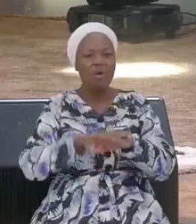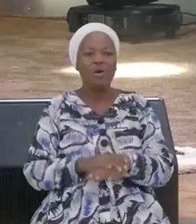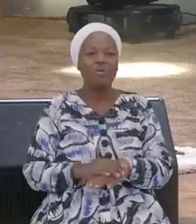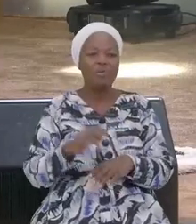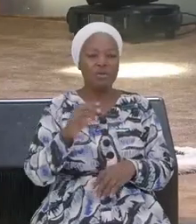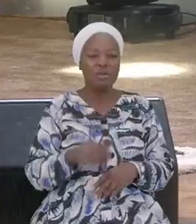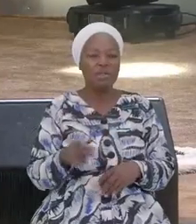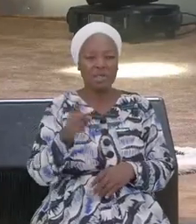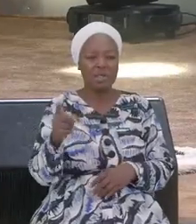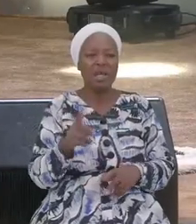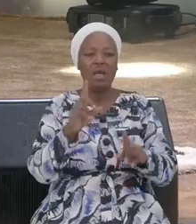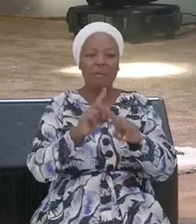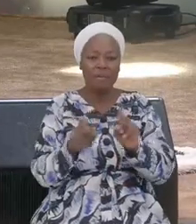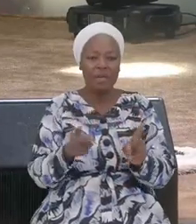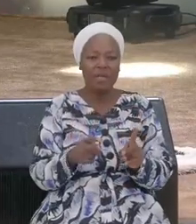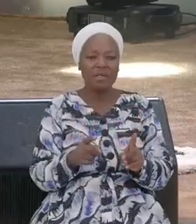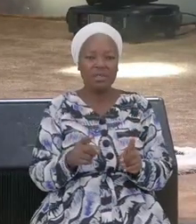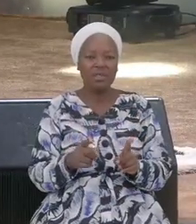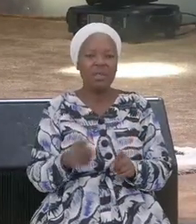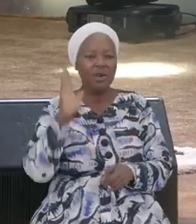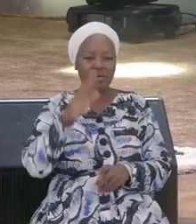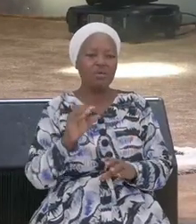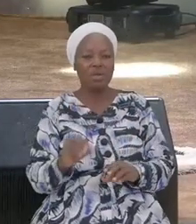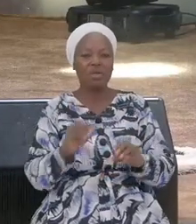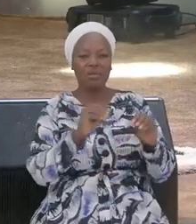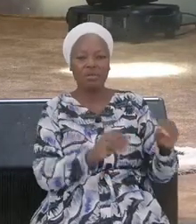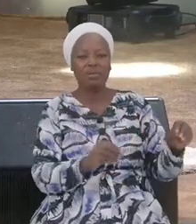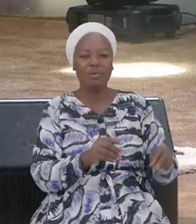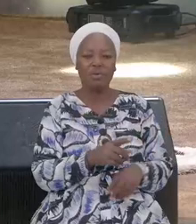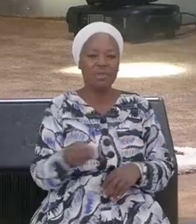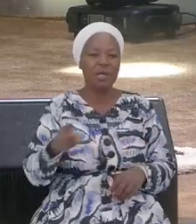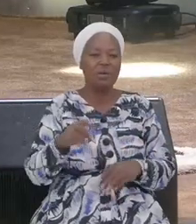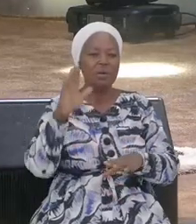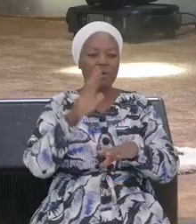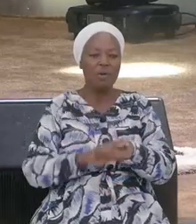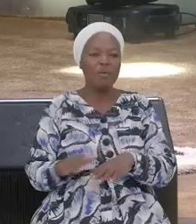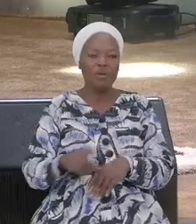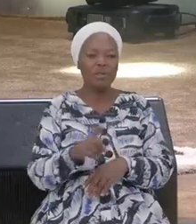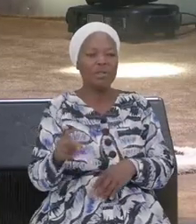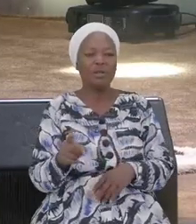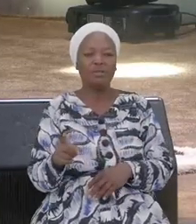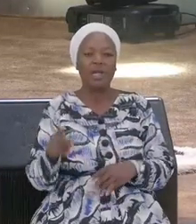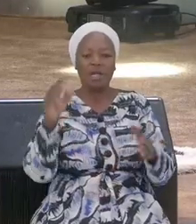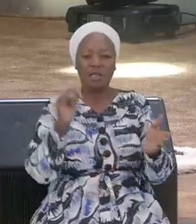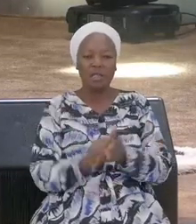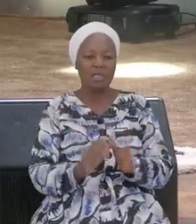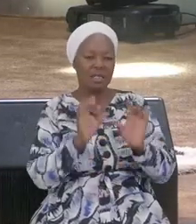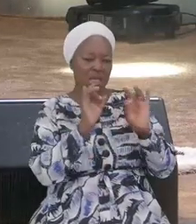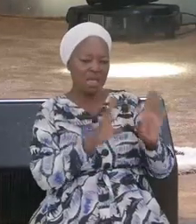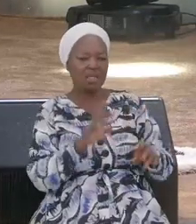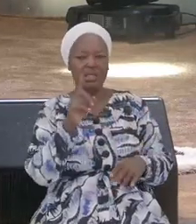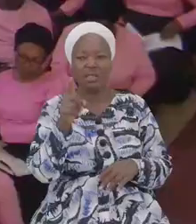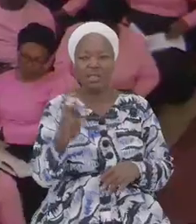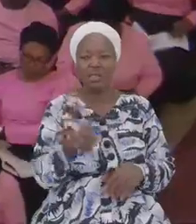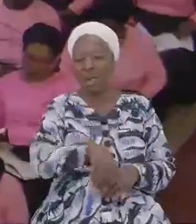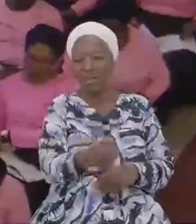Mais il en frappera tous ceux qui te haïssent. Un